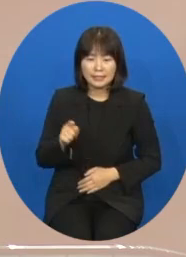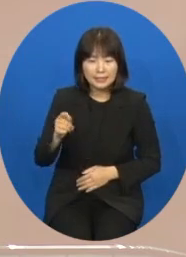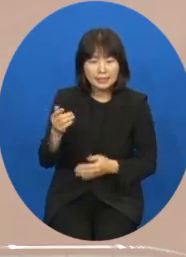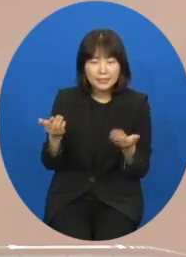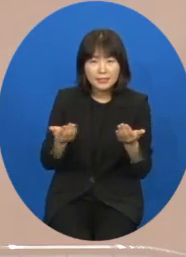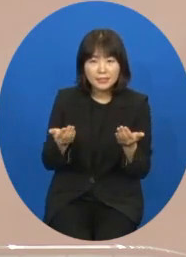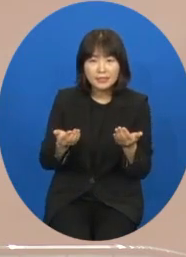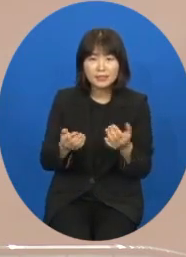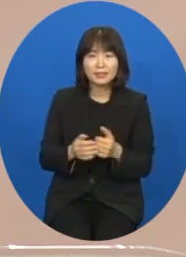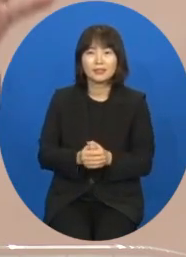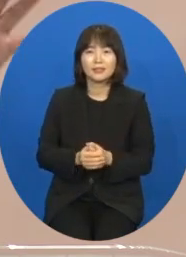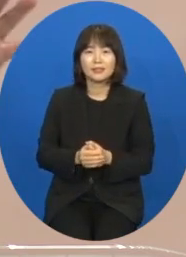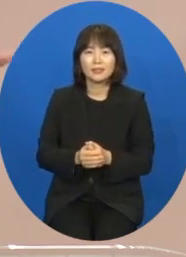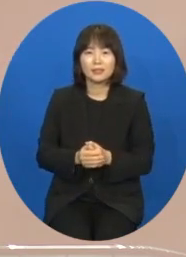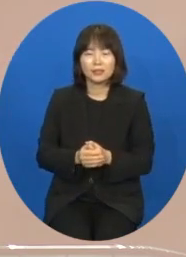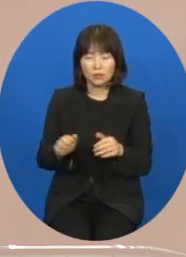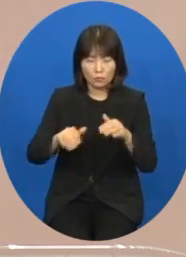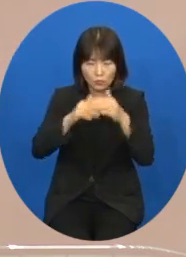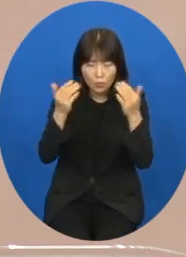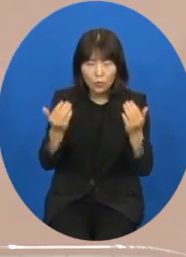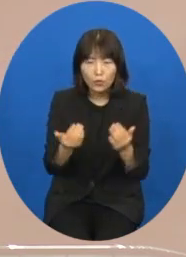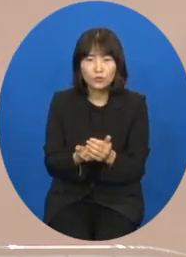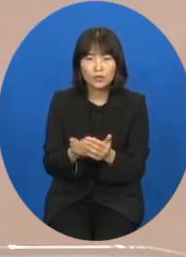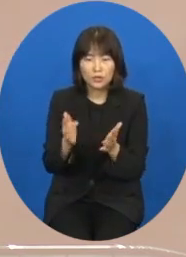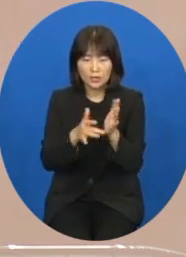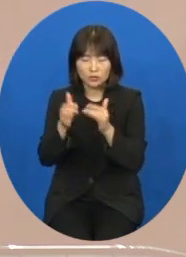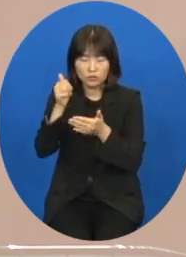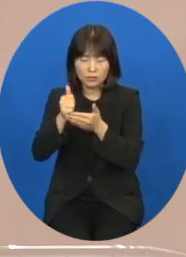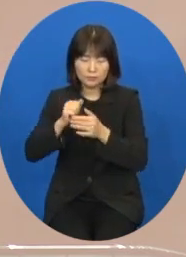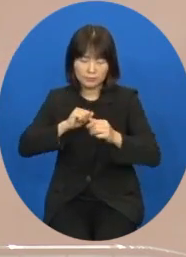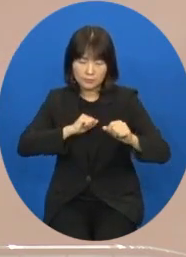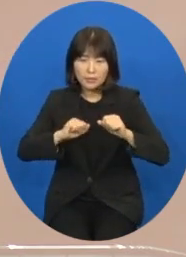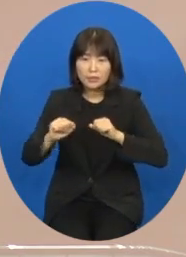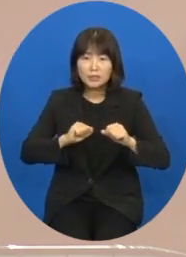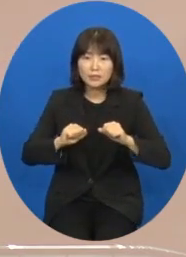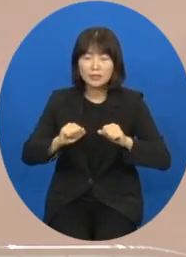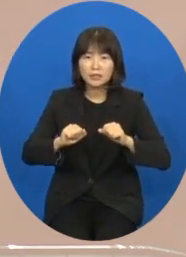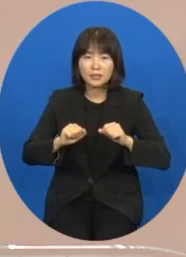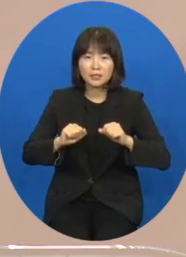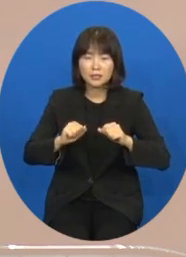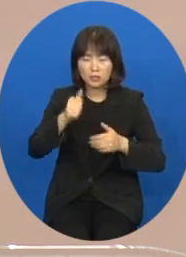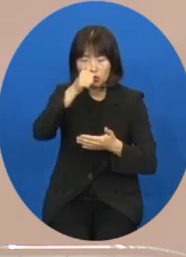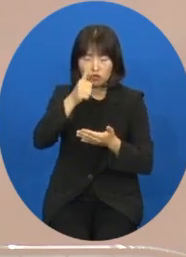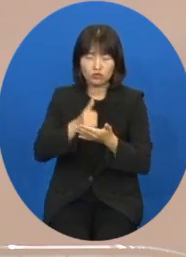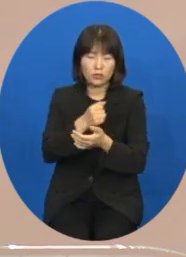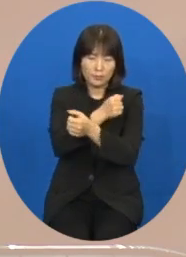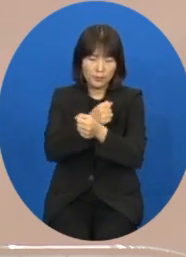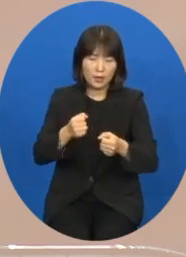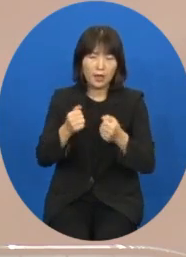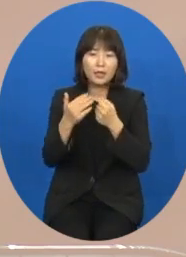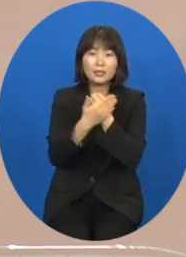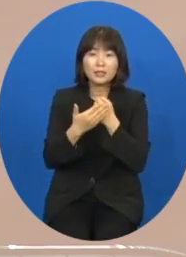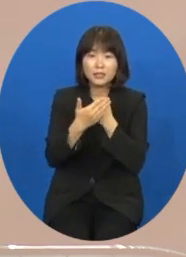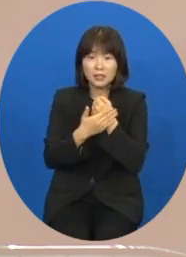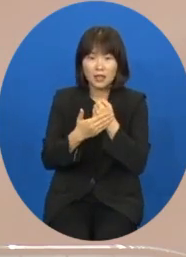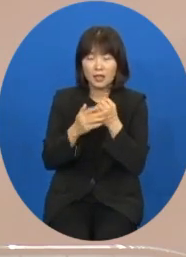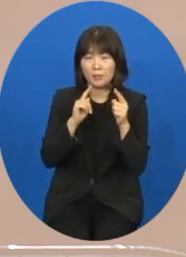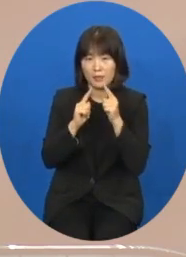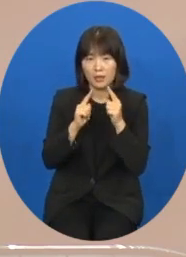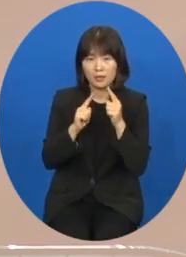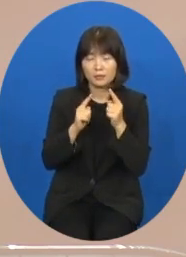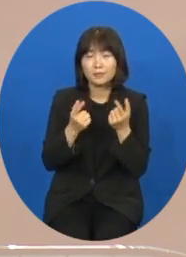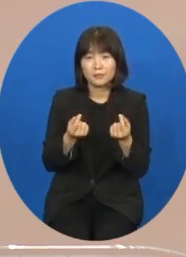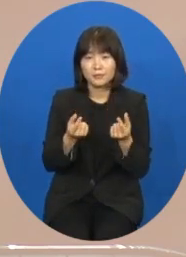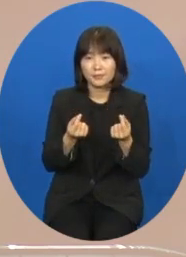일은 지금 우리 모두에게 예수님이 행하시는 이 속죄의 은혜를 말씀하고 있는 것이기도